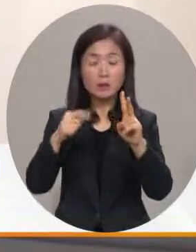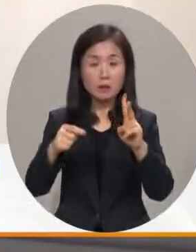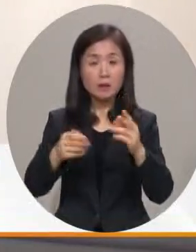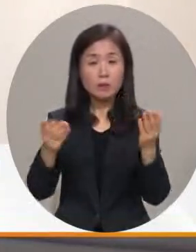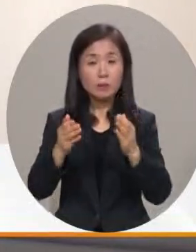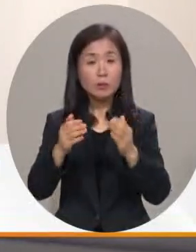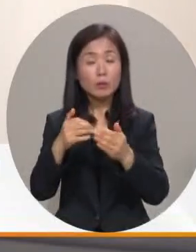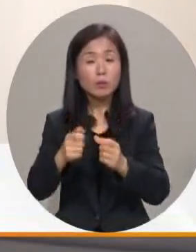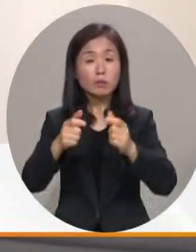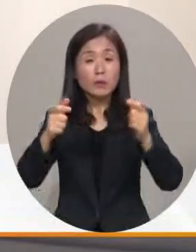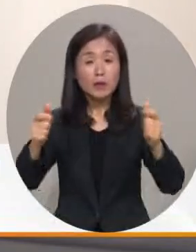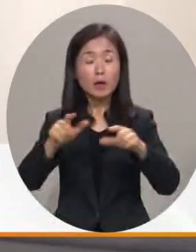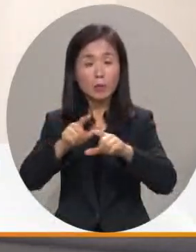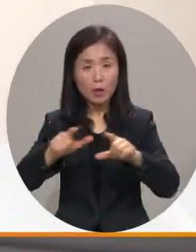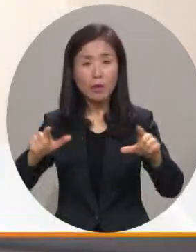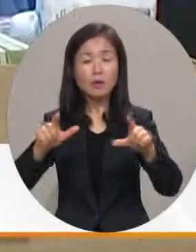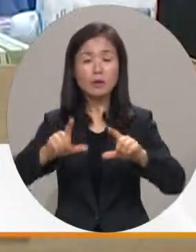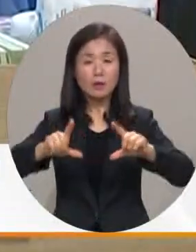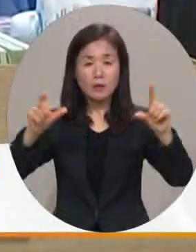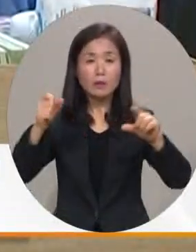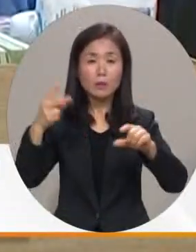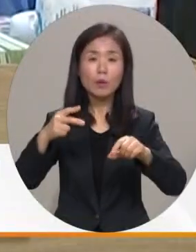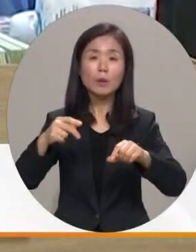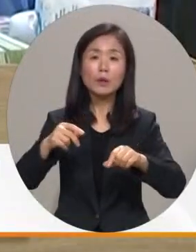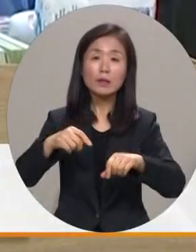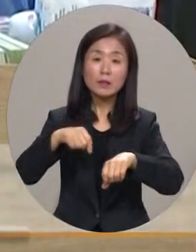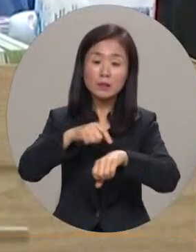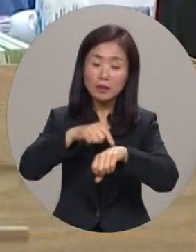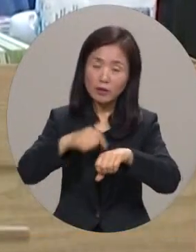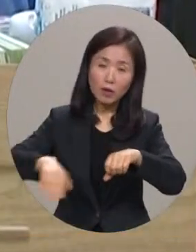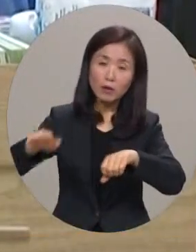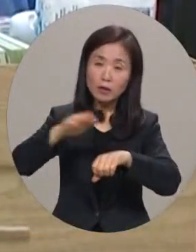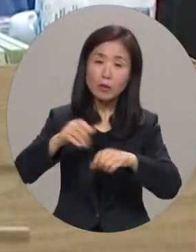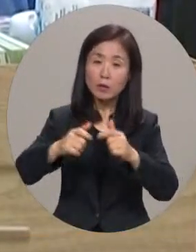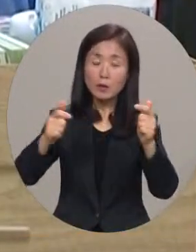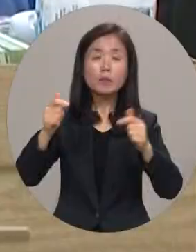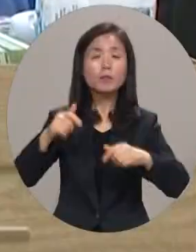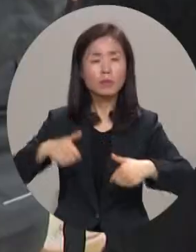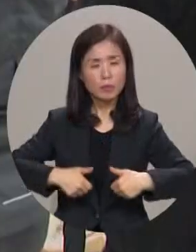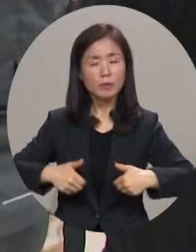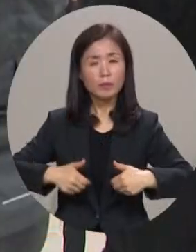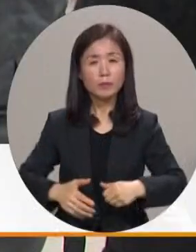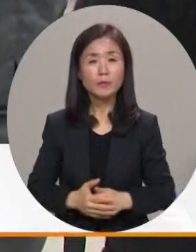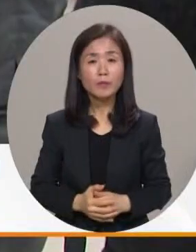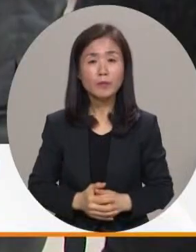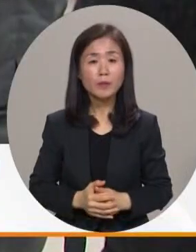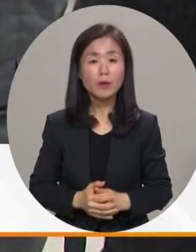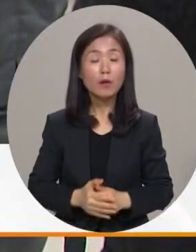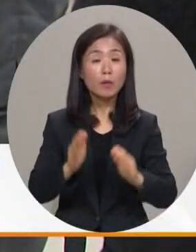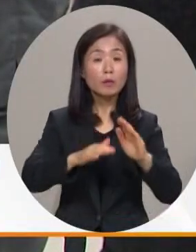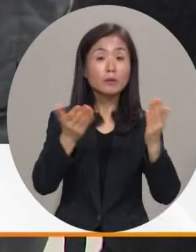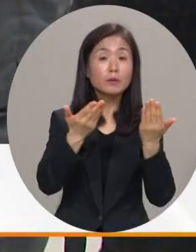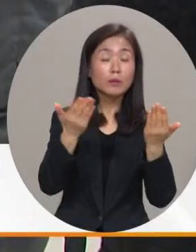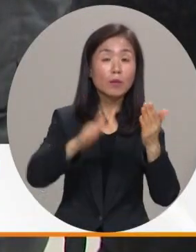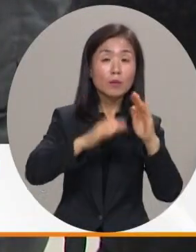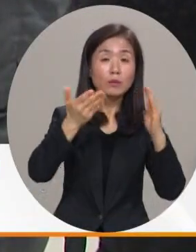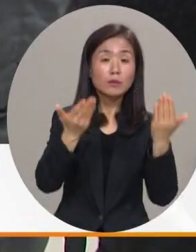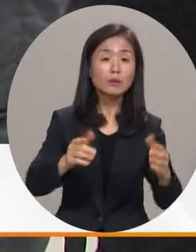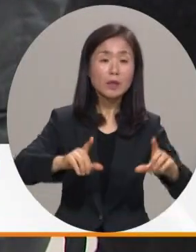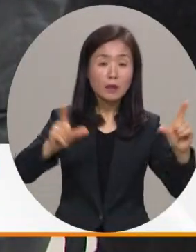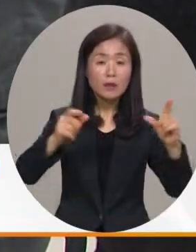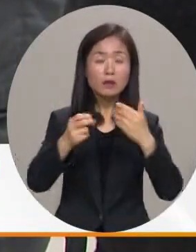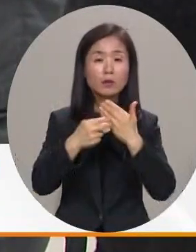평일과 전체 시간대로 확대하는 걸 고민해 봐야 한다고 지적했습니다 이를 위해서 공유일 의료 수가를